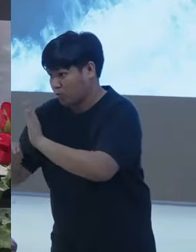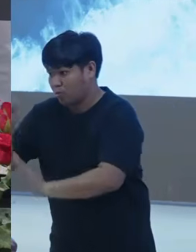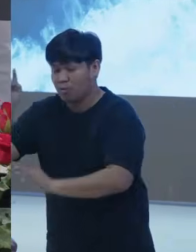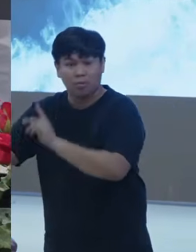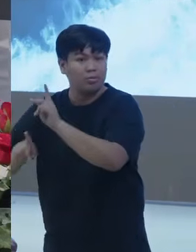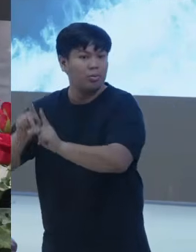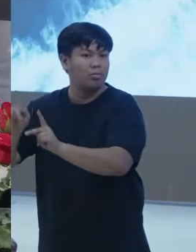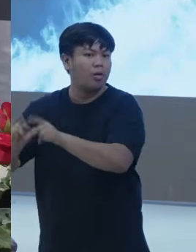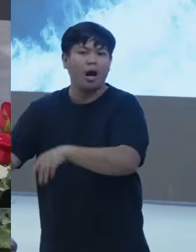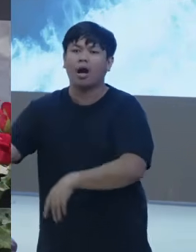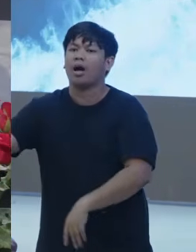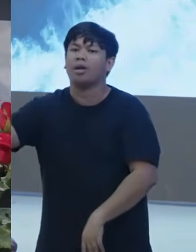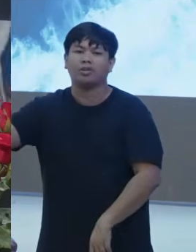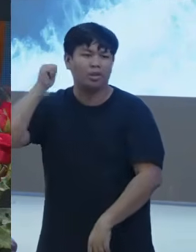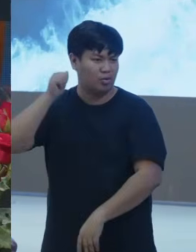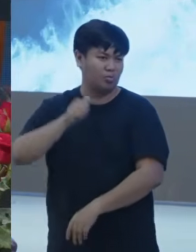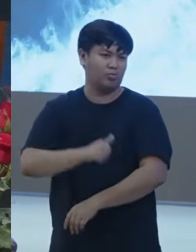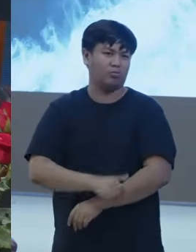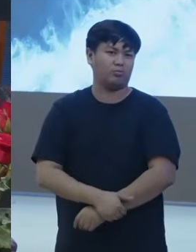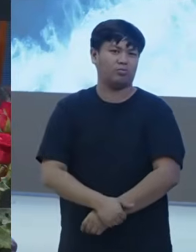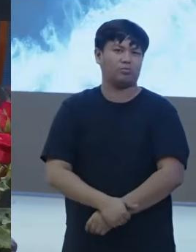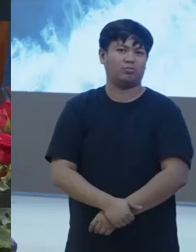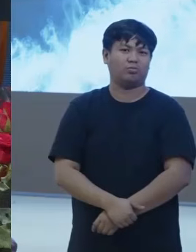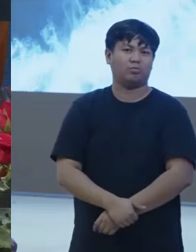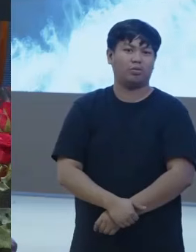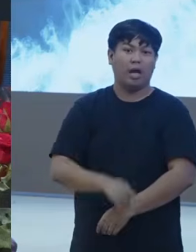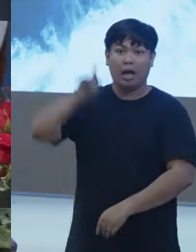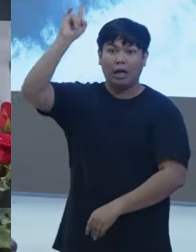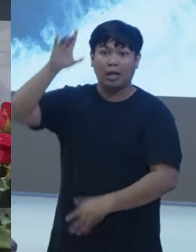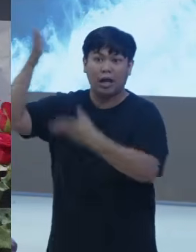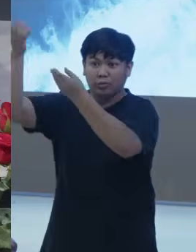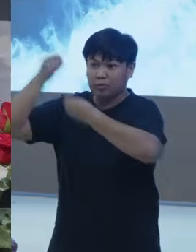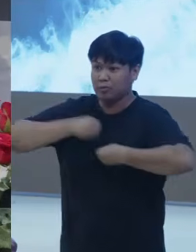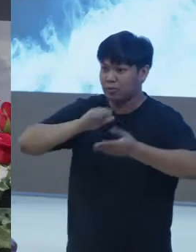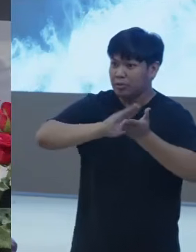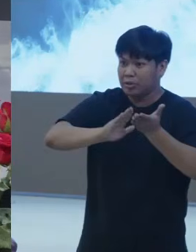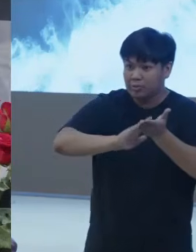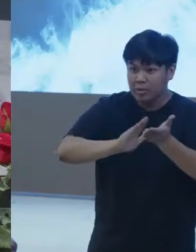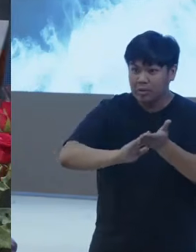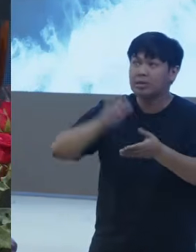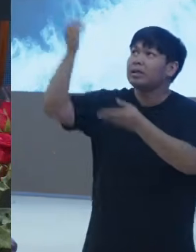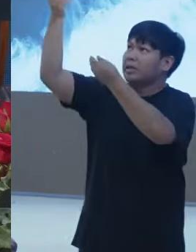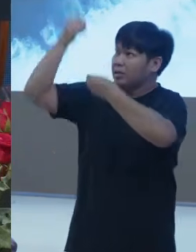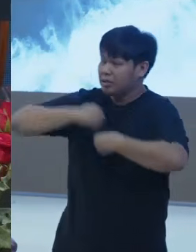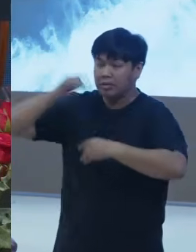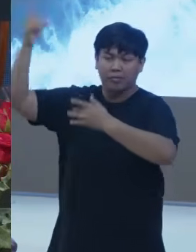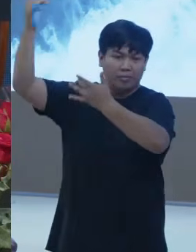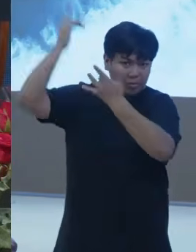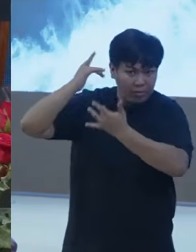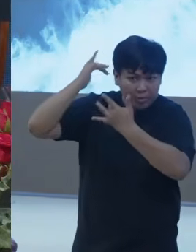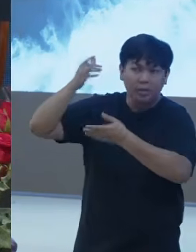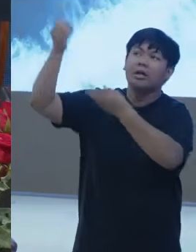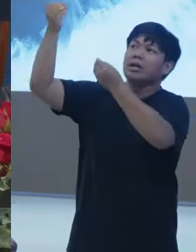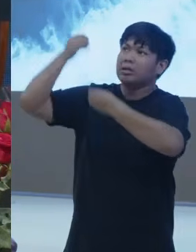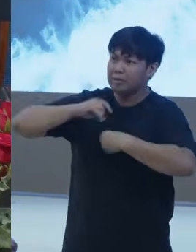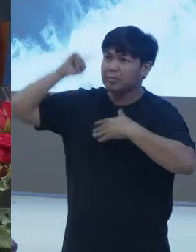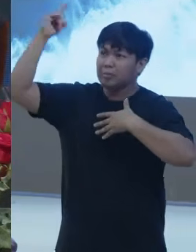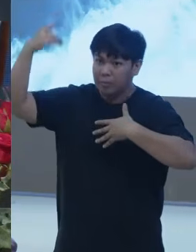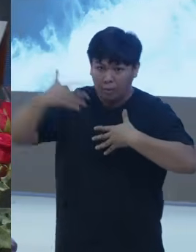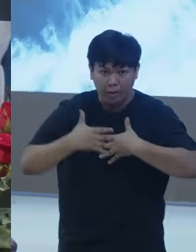Nagpatawad ng Diyos, hindi siya nagpatawad. Naging gracious ang Diyos, hindi siya gracious. Naging merciful ang Diyos, hindi siya naging